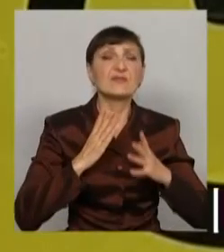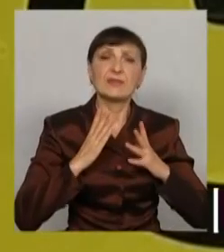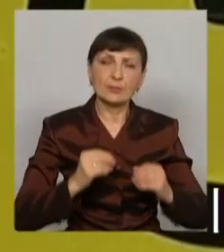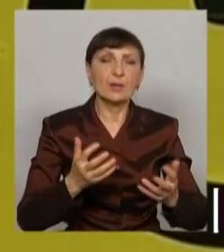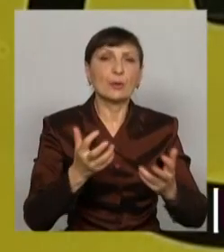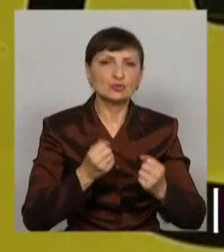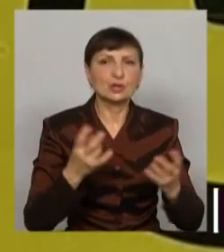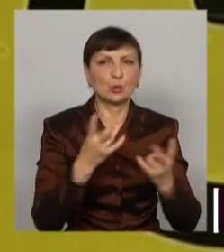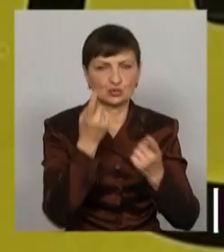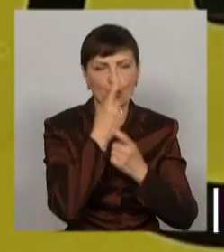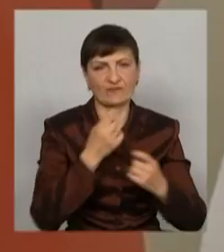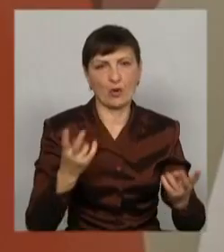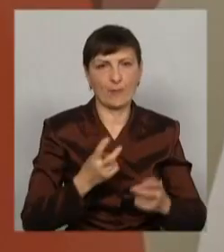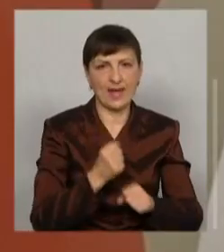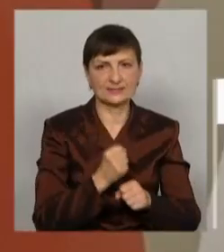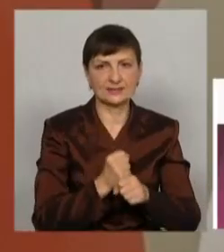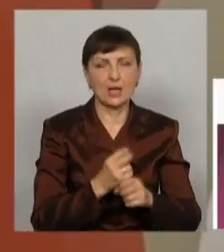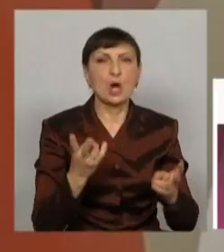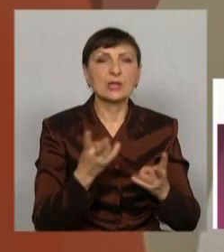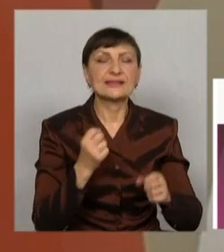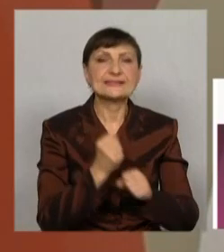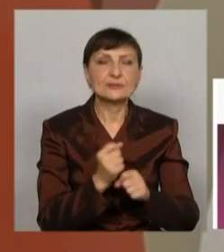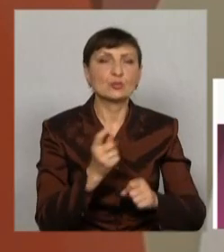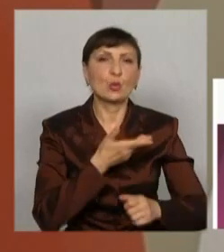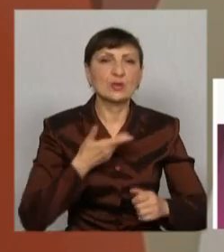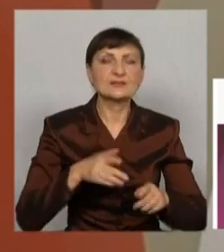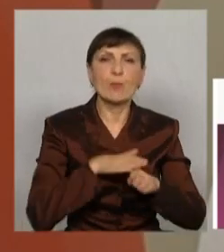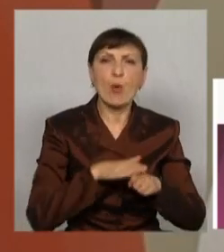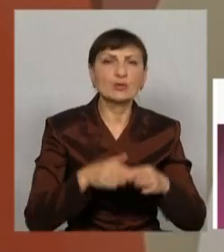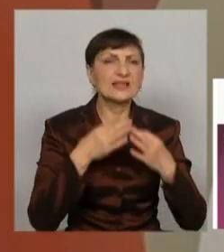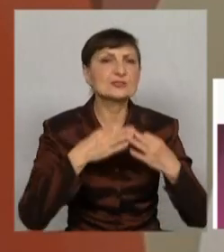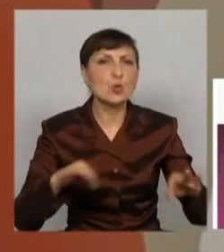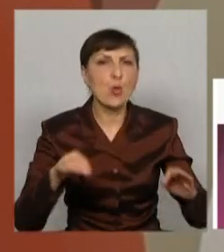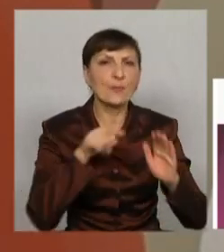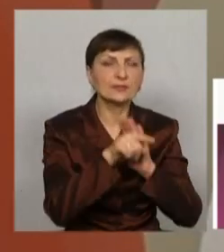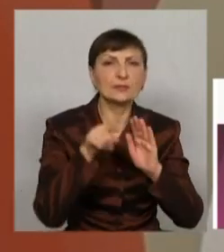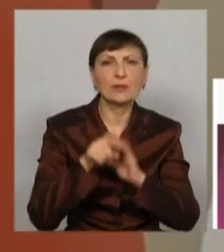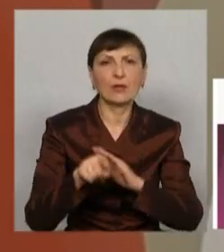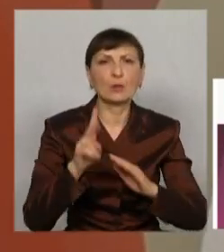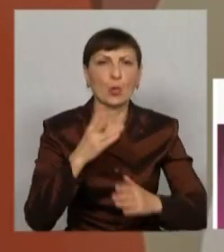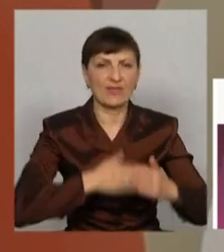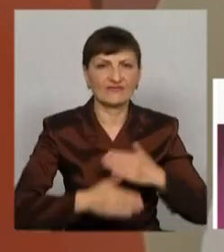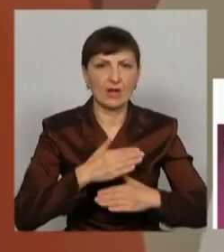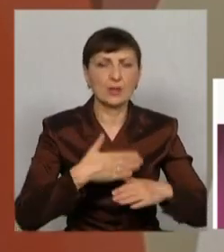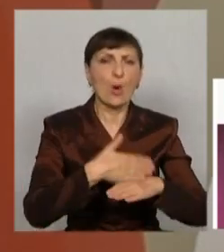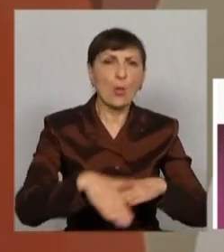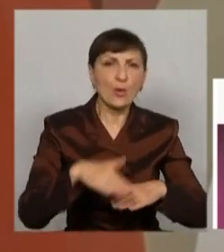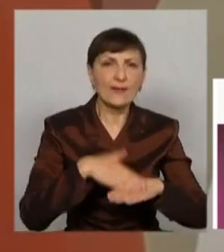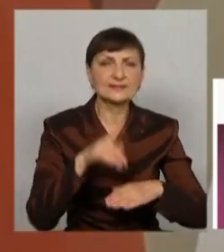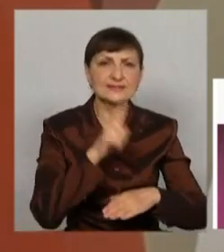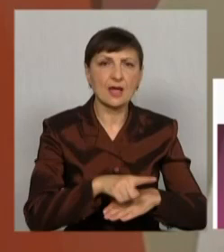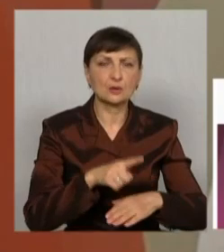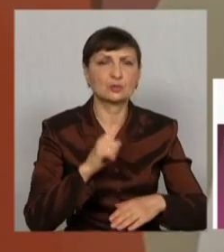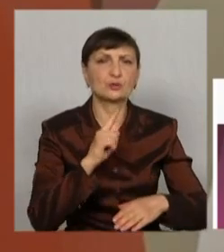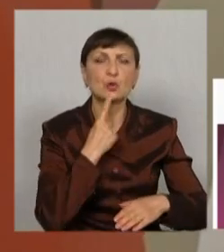нужной информации. Надо сделать, чтобы у нас была полностью доступна инфраструктура, начиная от улиц, чтобы